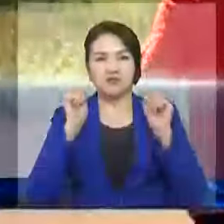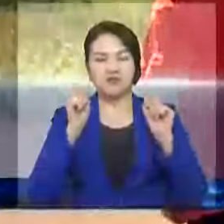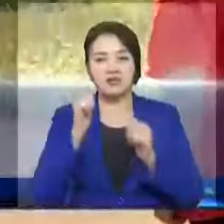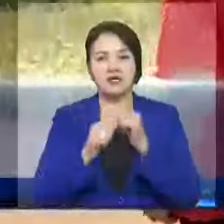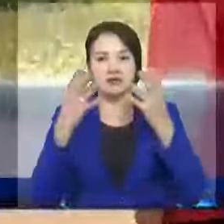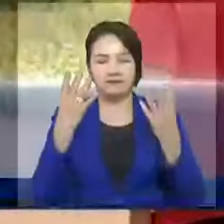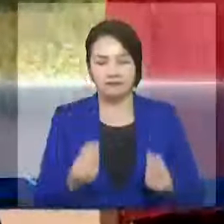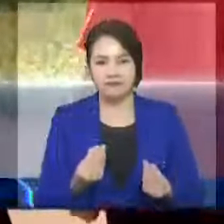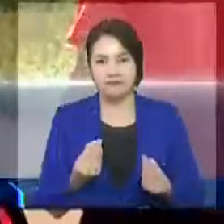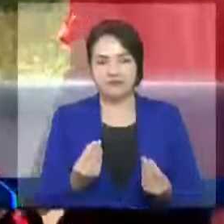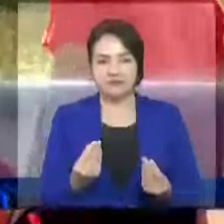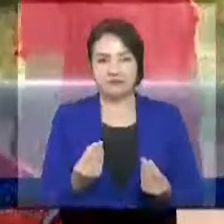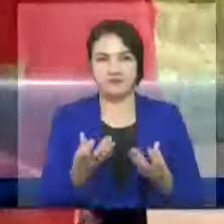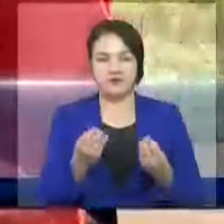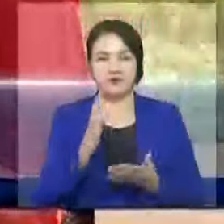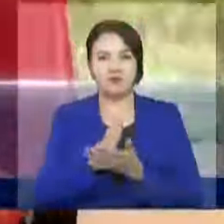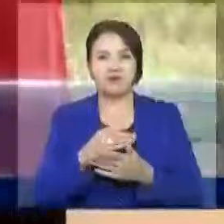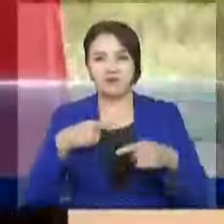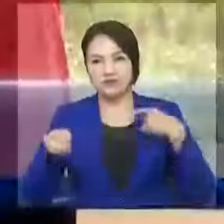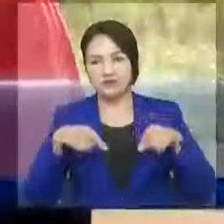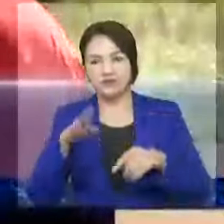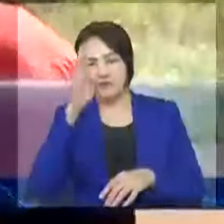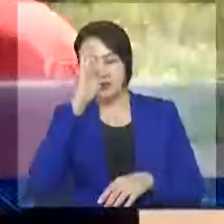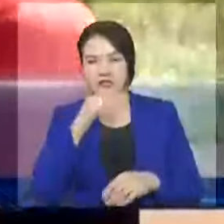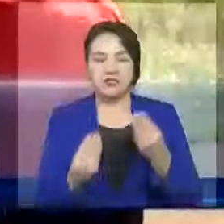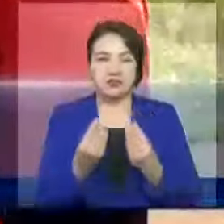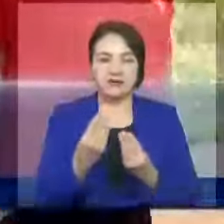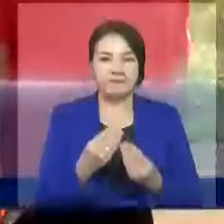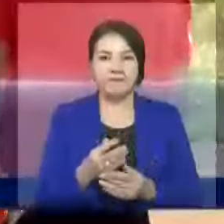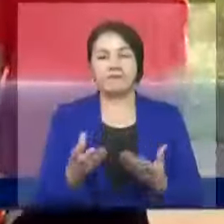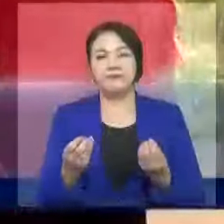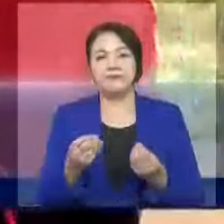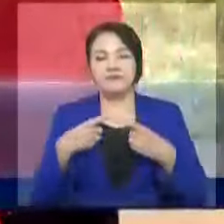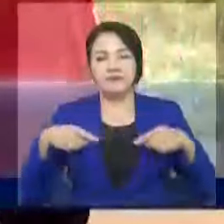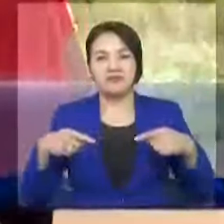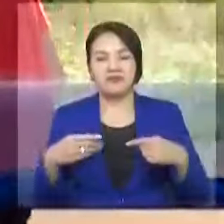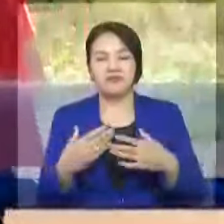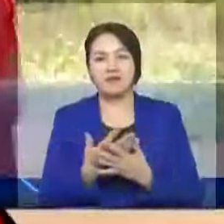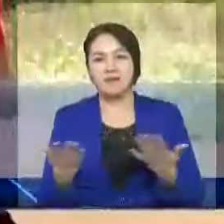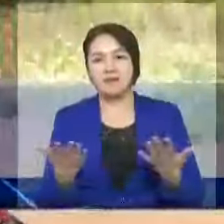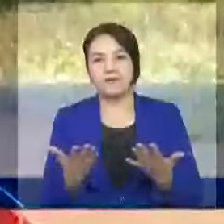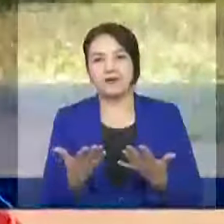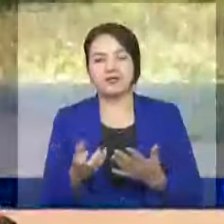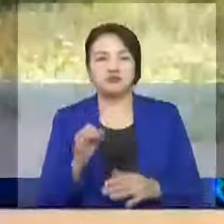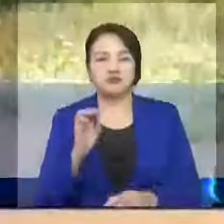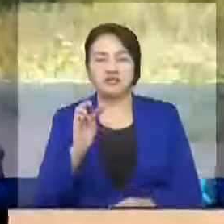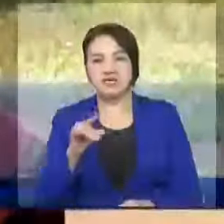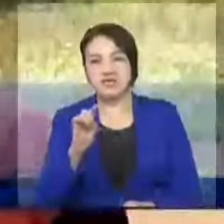каждый день, еще есть футбол, вот мальчики играют, потом развлечения разные,